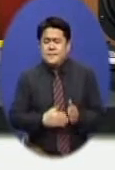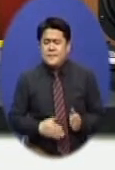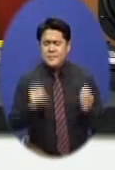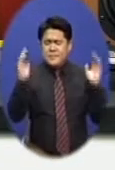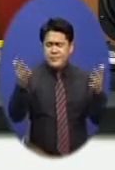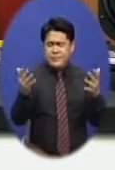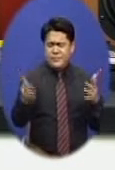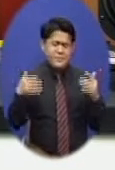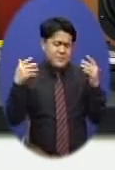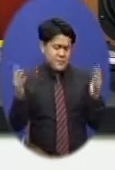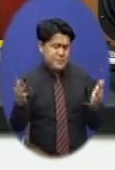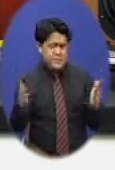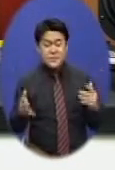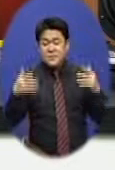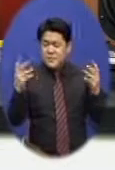바람에